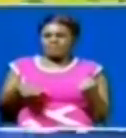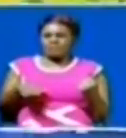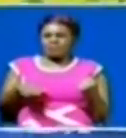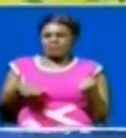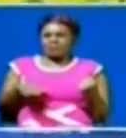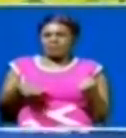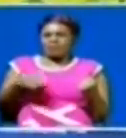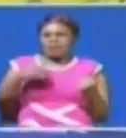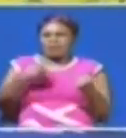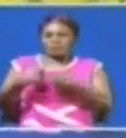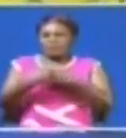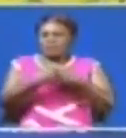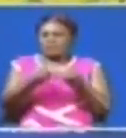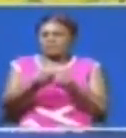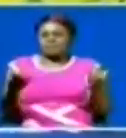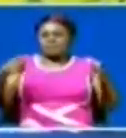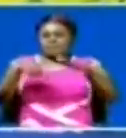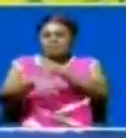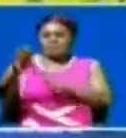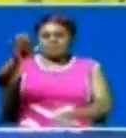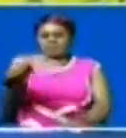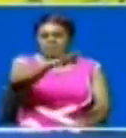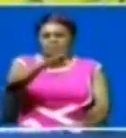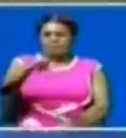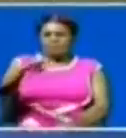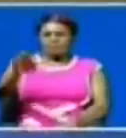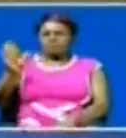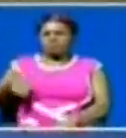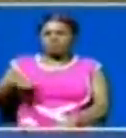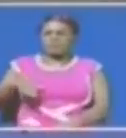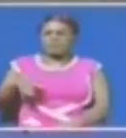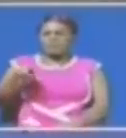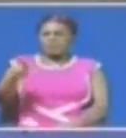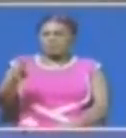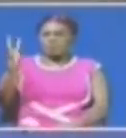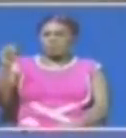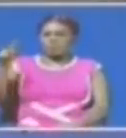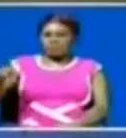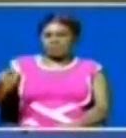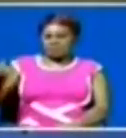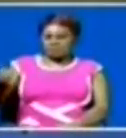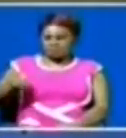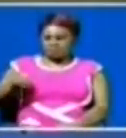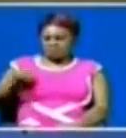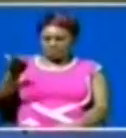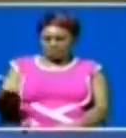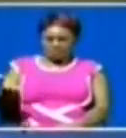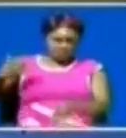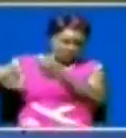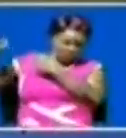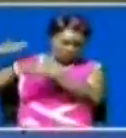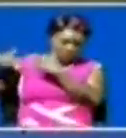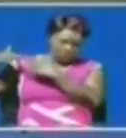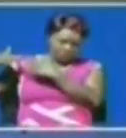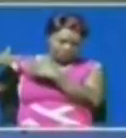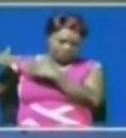tunapatanga a lot of challenges katika bunge tukiwa wakina mama. Nyinyi mkikuwa wabunge wa kike ambao walikuwepo hapo